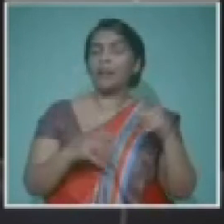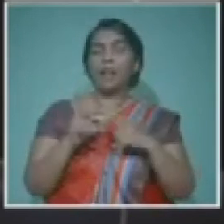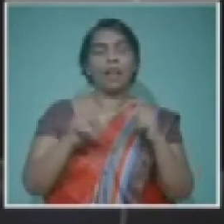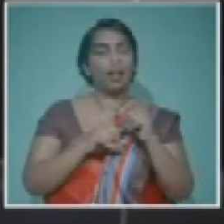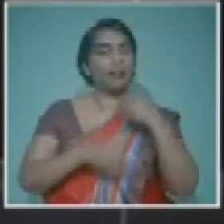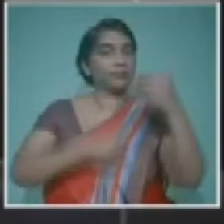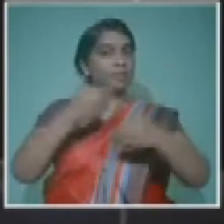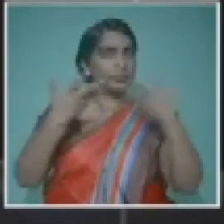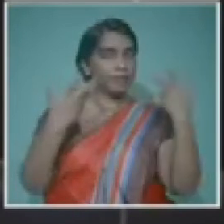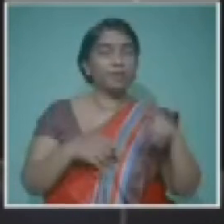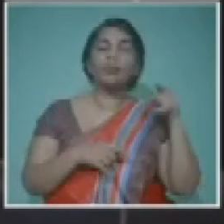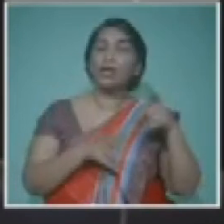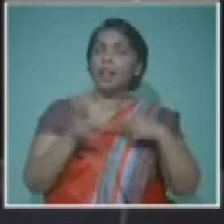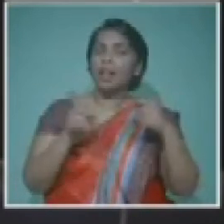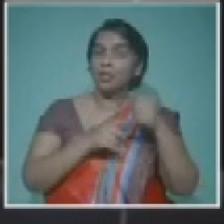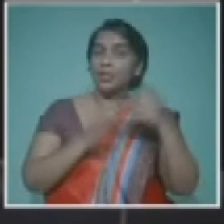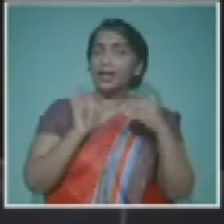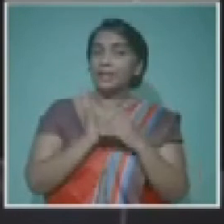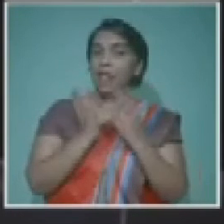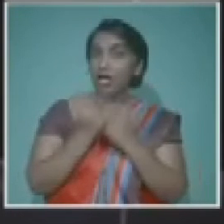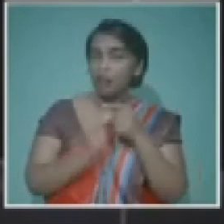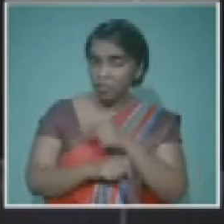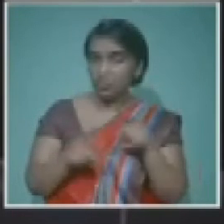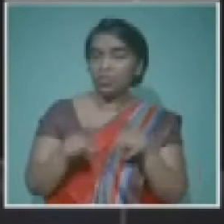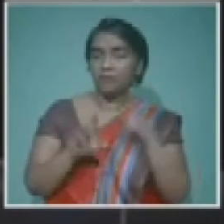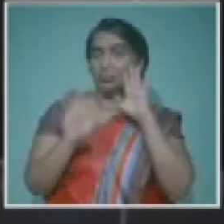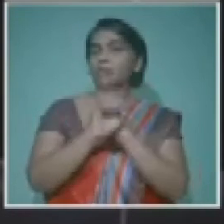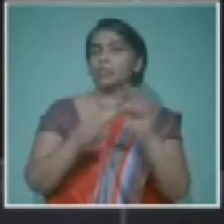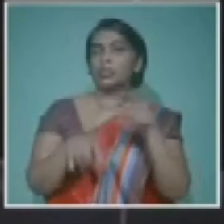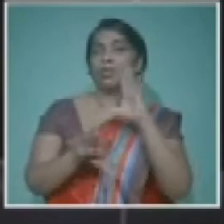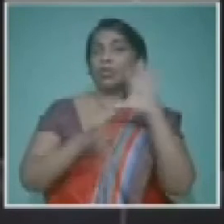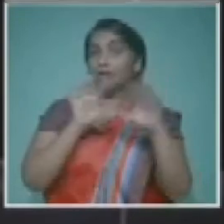ආයතුම්පත් කැඳවලා ඒ ආයතුම්පත් ඉසෙඩ් අගේ අනුව දාලා අපි ප්‍රසිද්ධ කරනවා මෙන්න තෝරාගත්ත ක්‍රමවේදය කියලා.